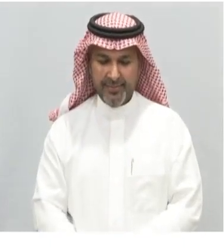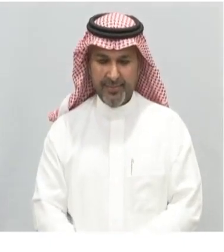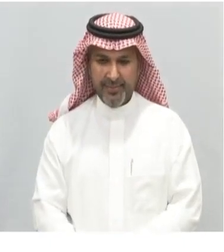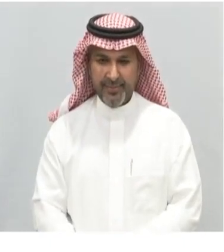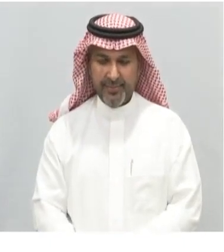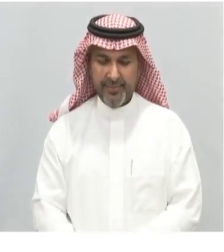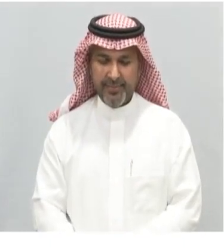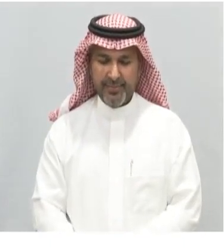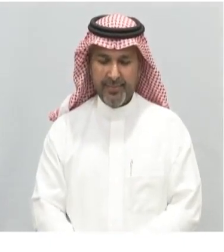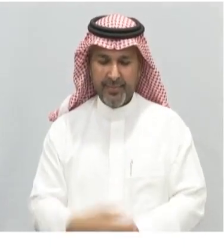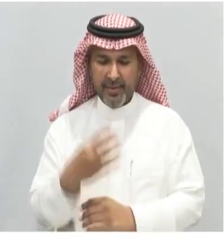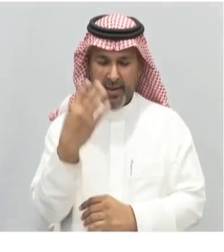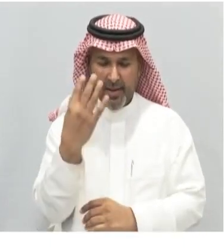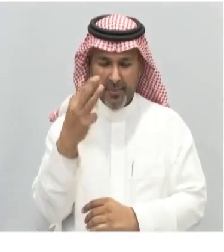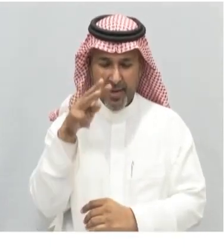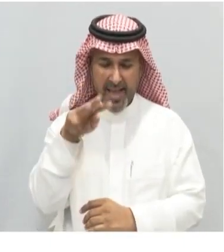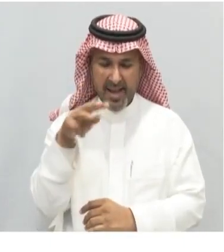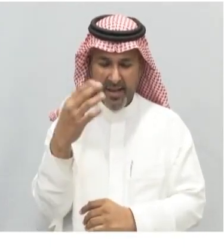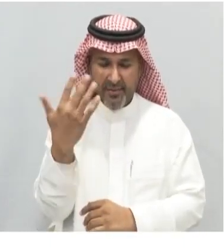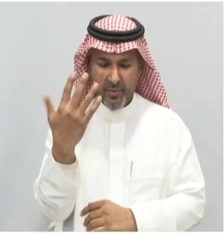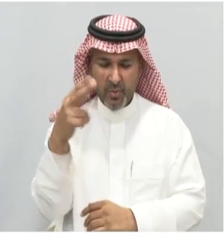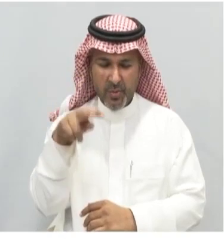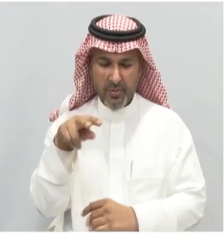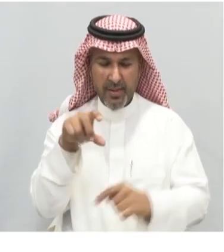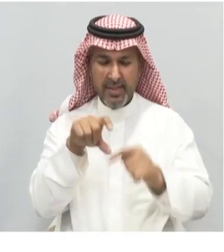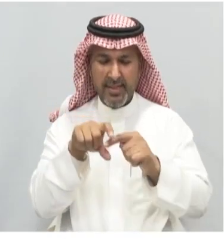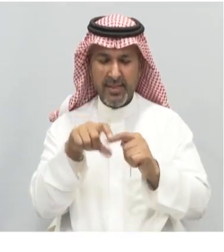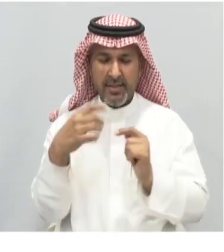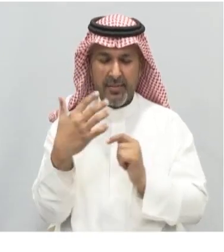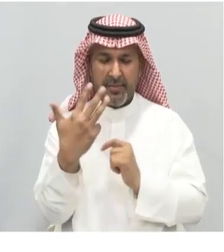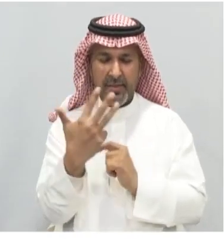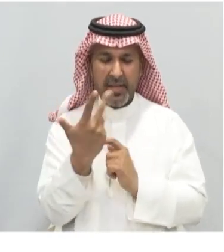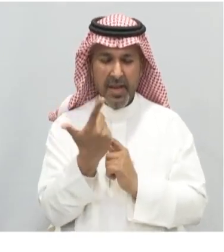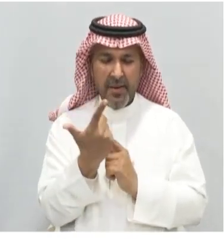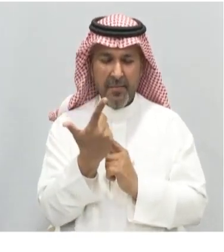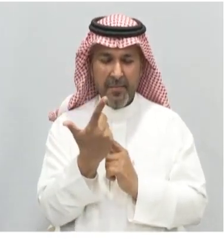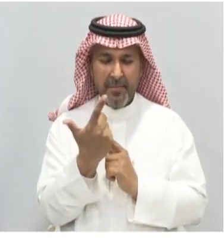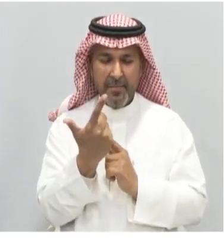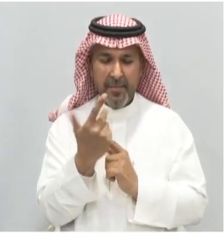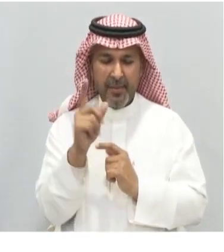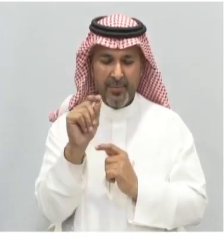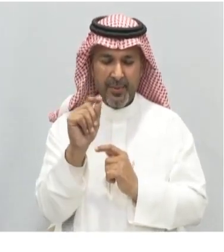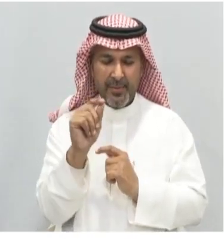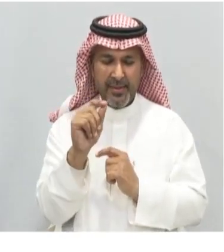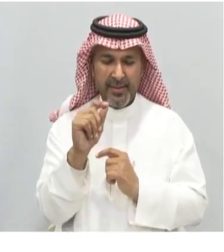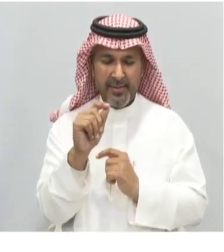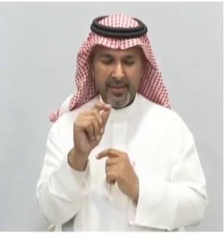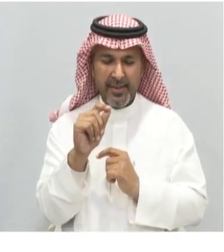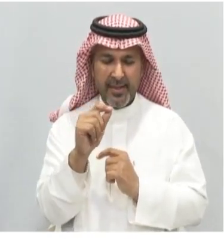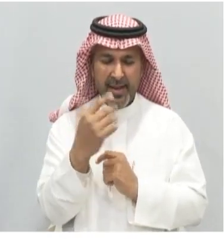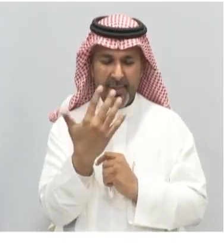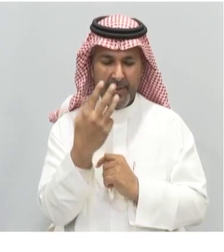50 طيب يا ابطال 4500 تق 9 ها يا ابطال مبدعين تساوي